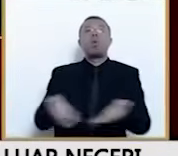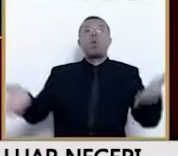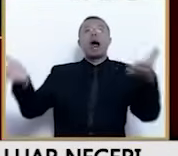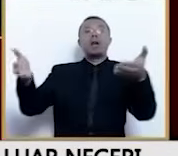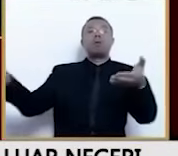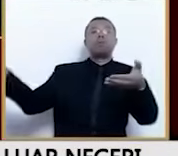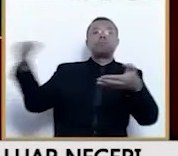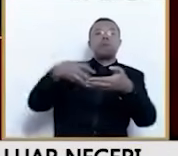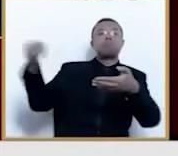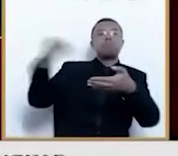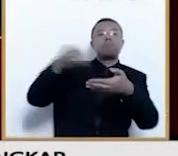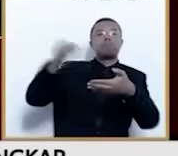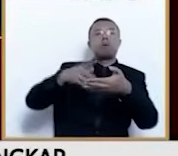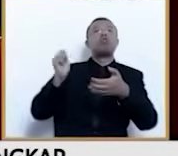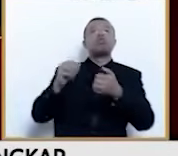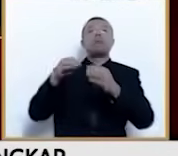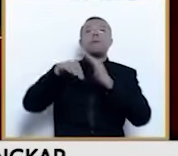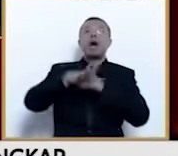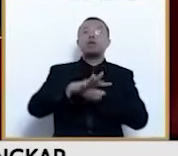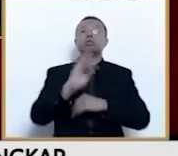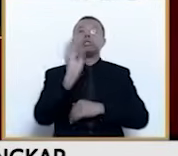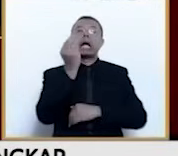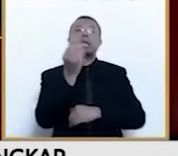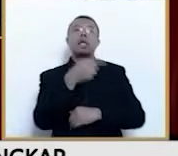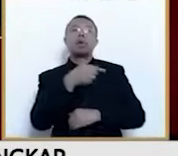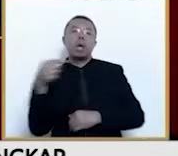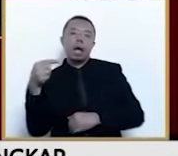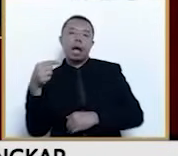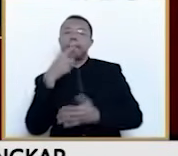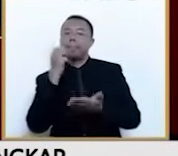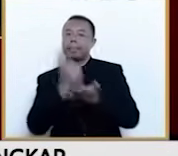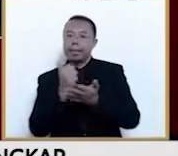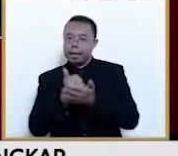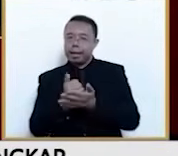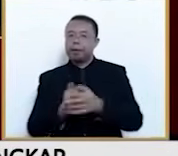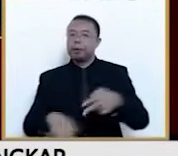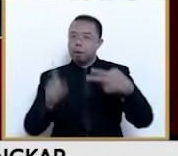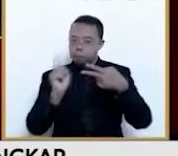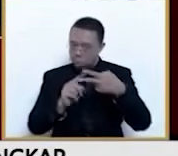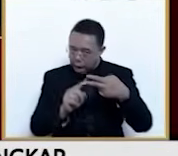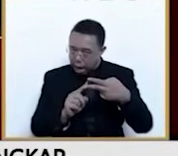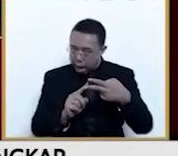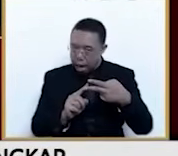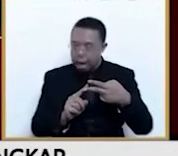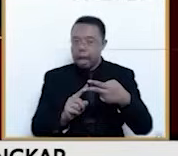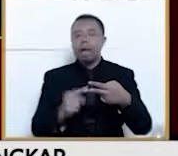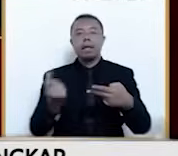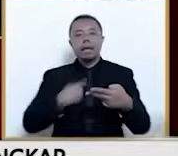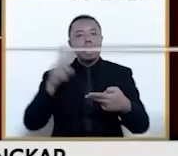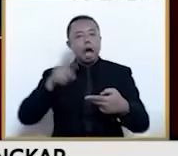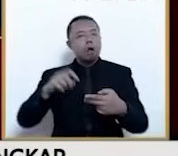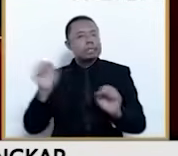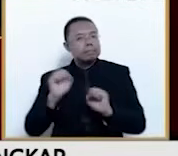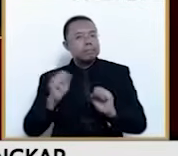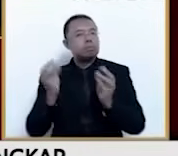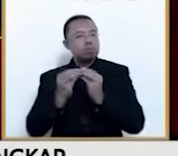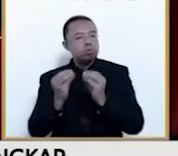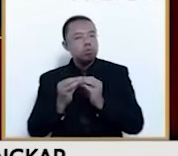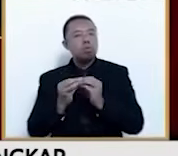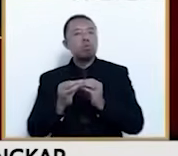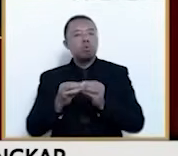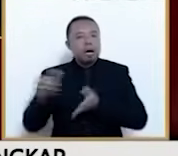debit air yang masuk ke Jakarta sangat dibutuhkan. Kemudian yang selanjutnya adalah kita segera